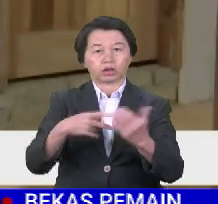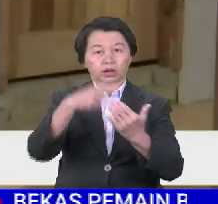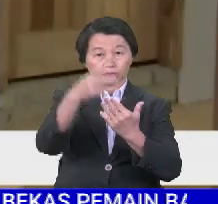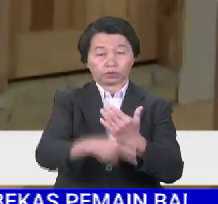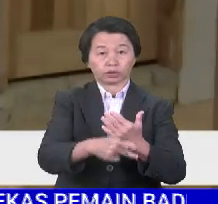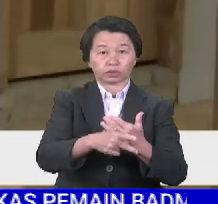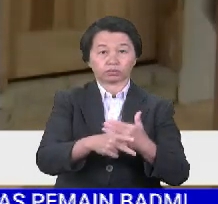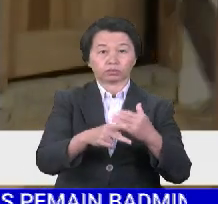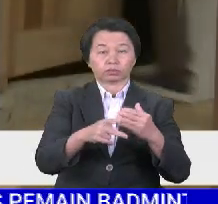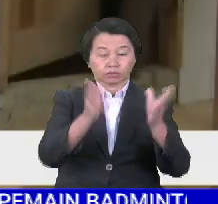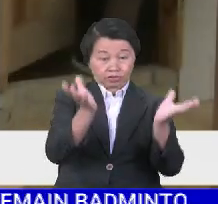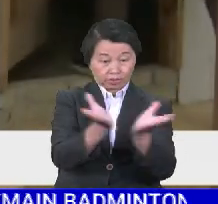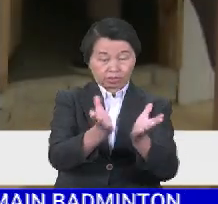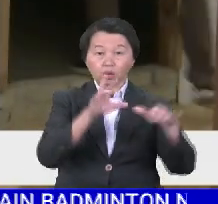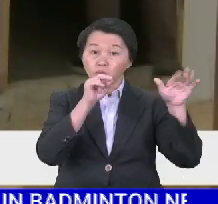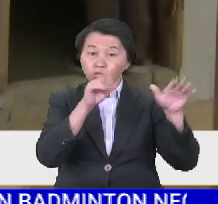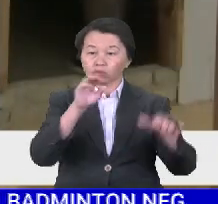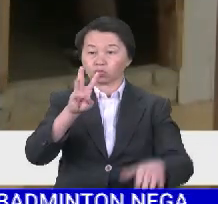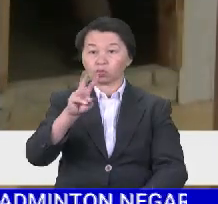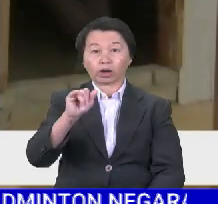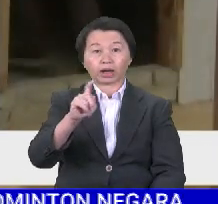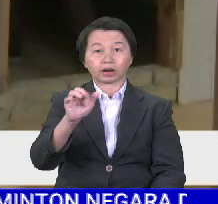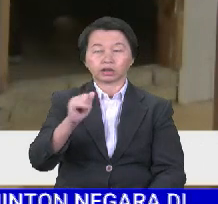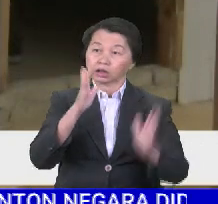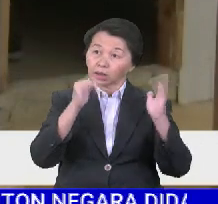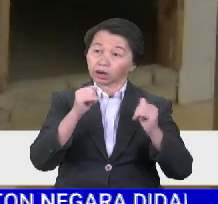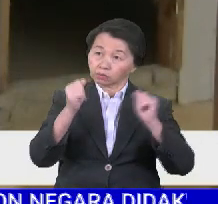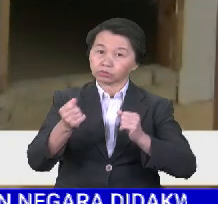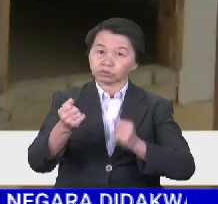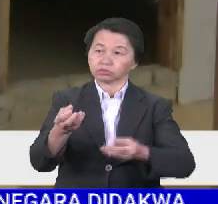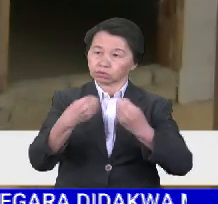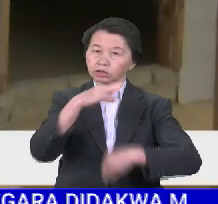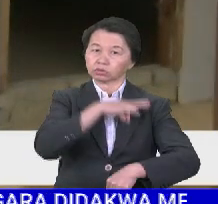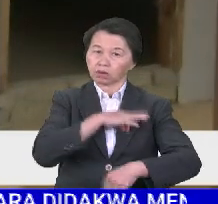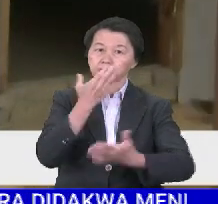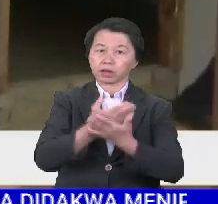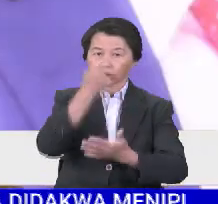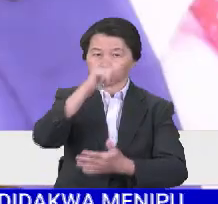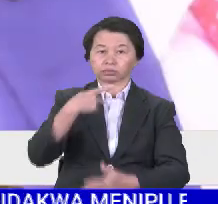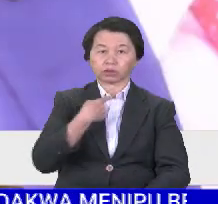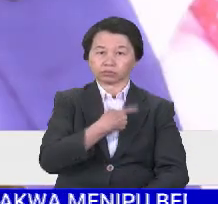program ini, semoga ianya akan memberikan manfaat yang baik kepada kami lah.